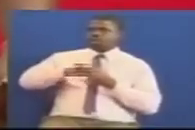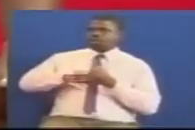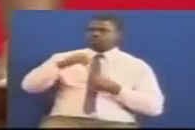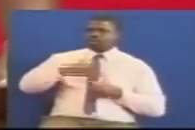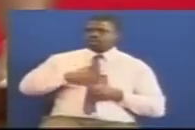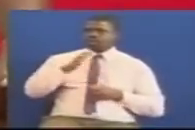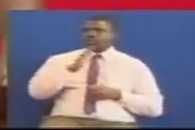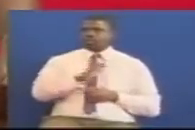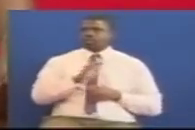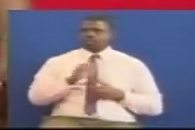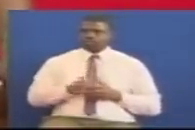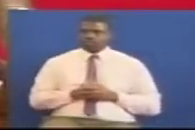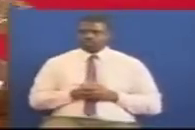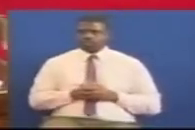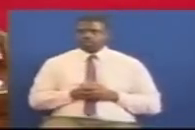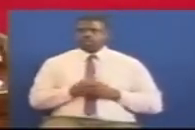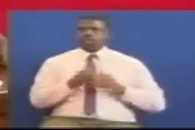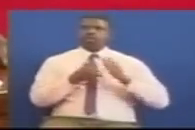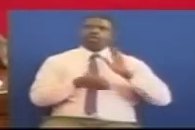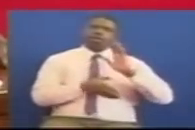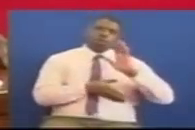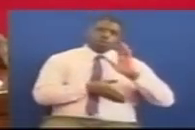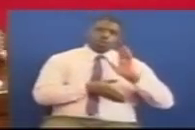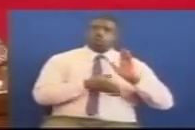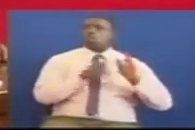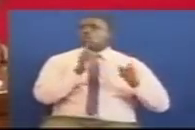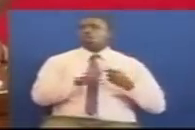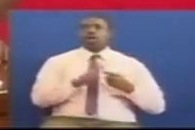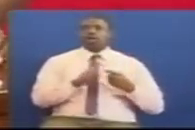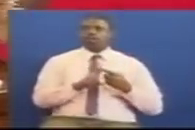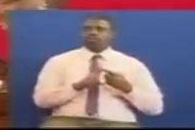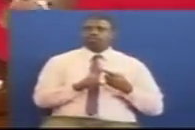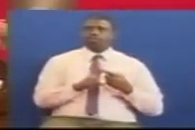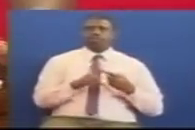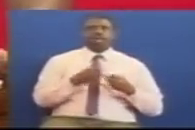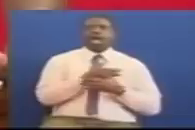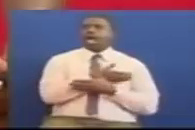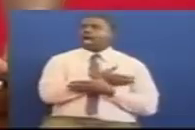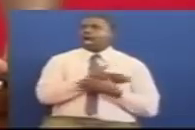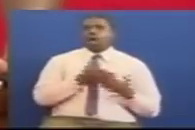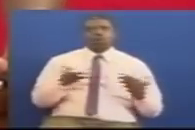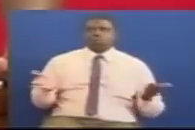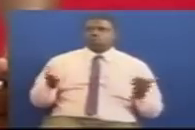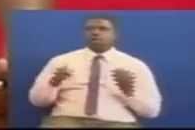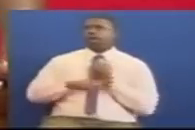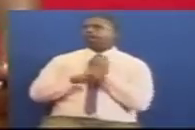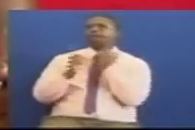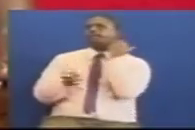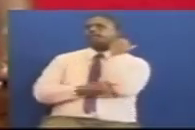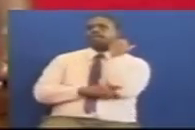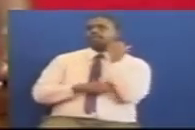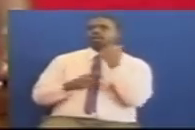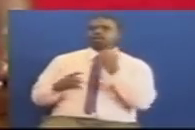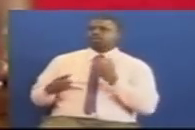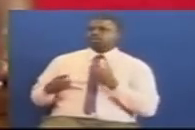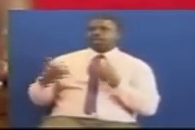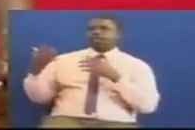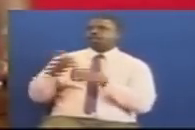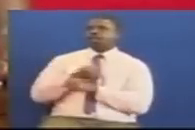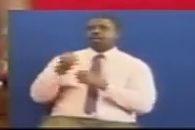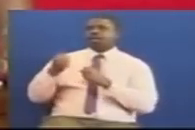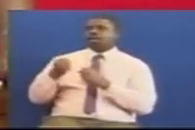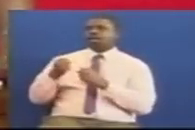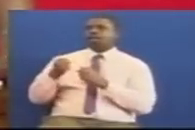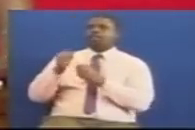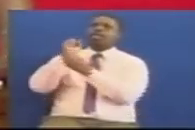ifuatavyo. Kwanza kabisa, hakuna mimba ambazo zinatokea magerezani, hilo